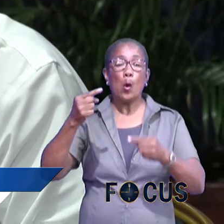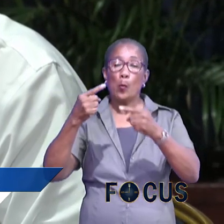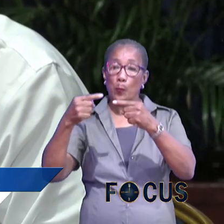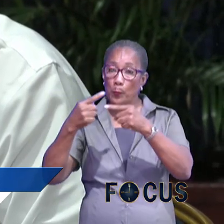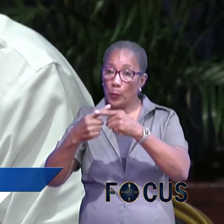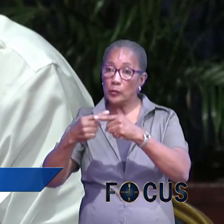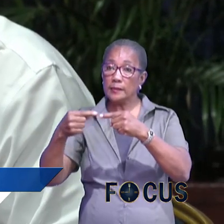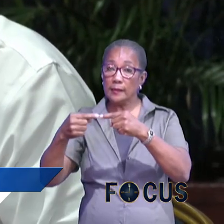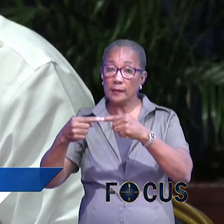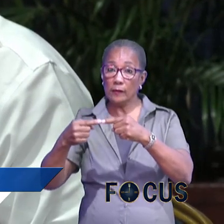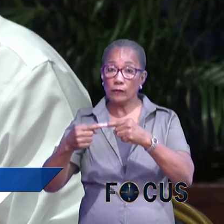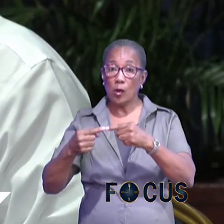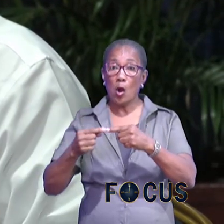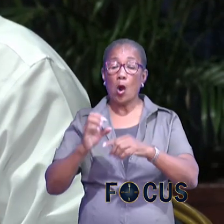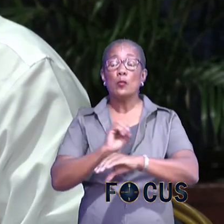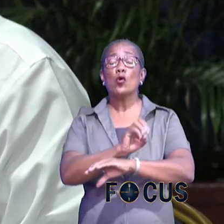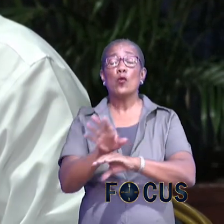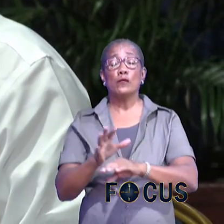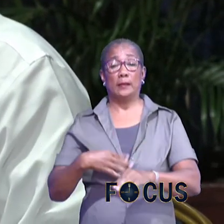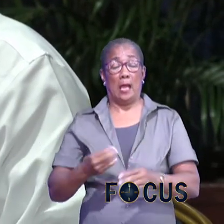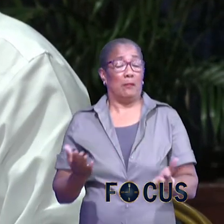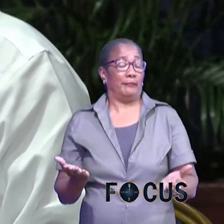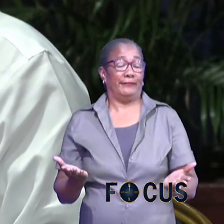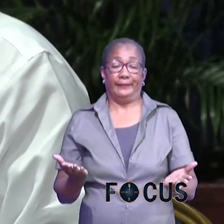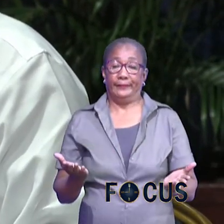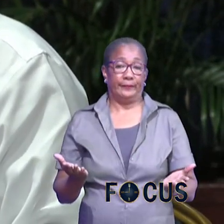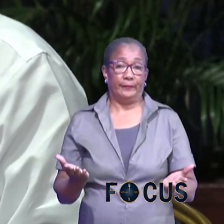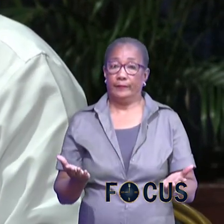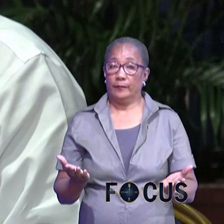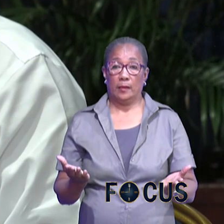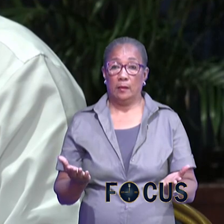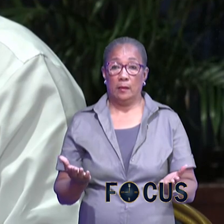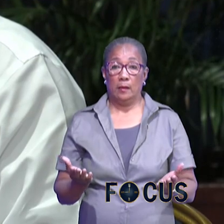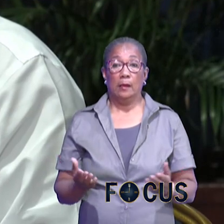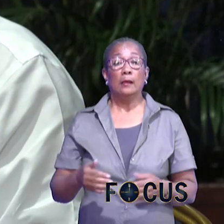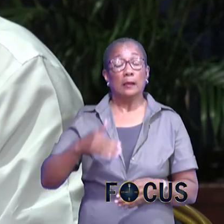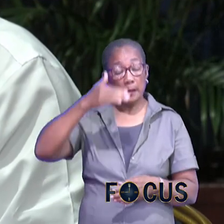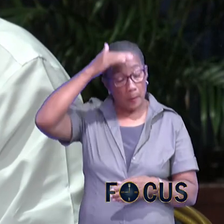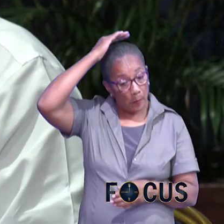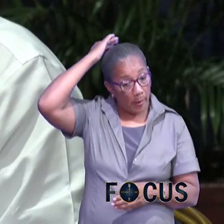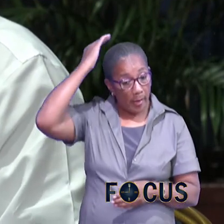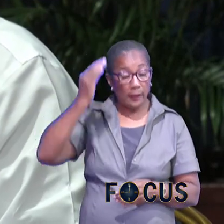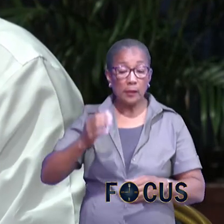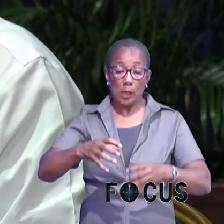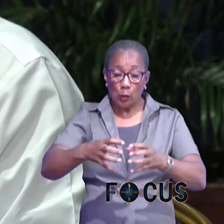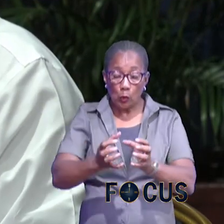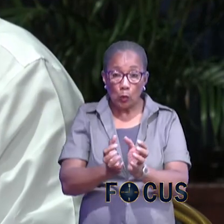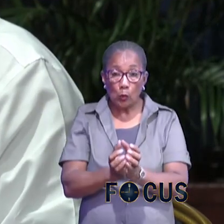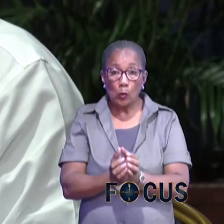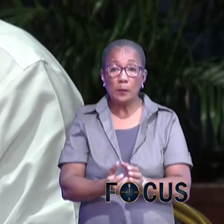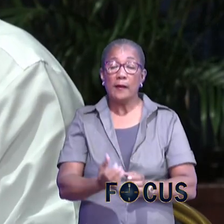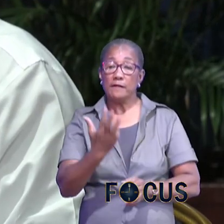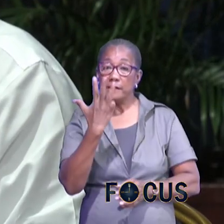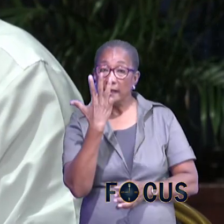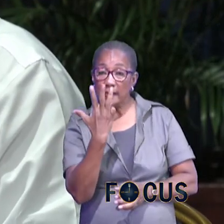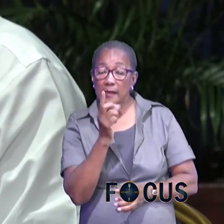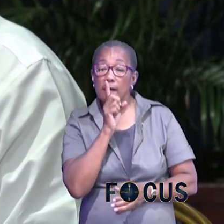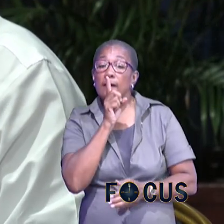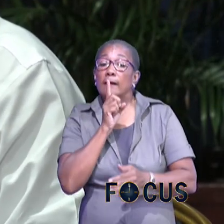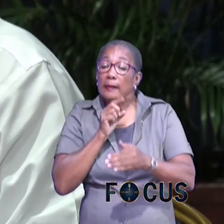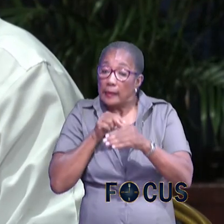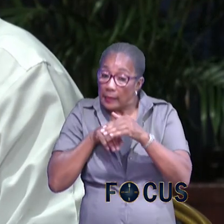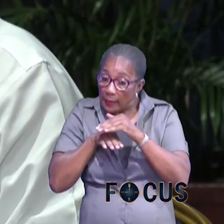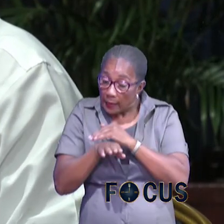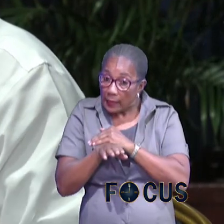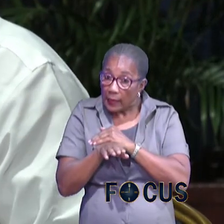het COVID-19-virus. De betrokkenen is in een groep van 9 illegalen